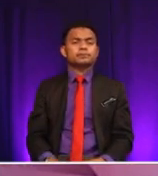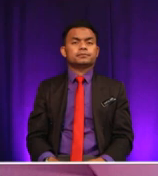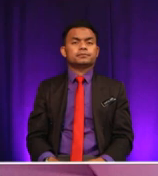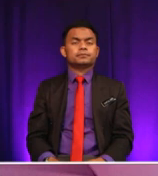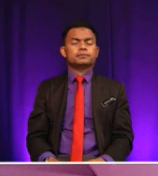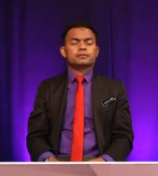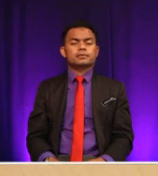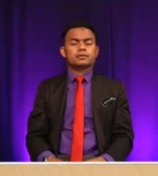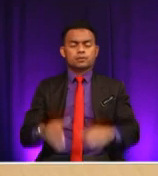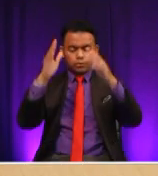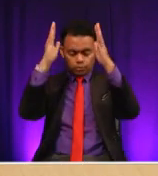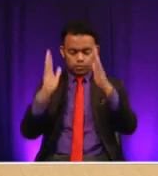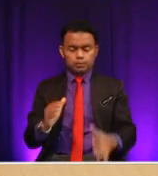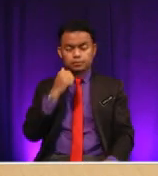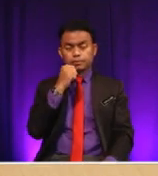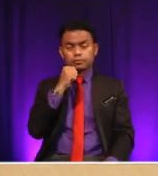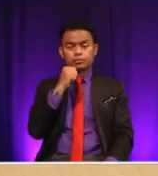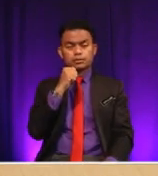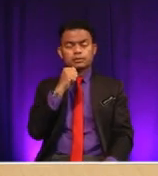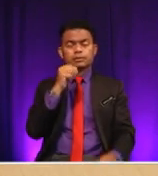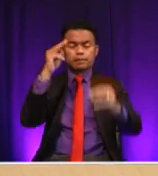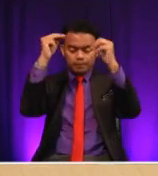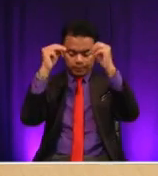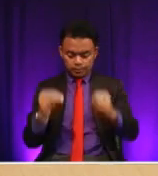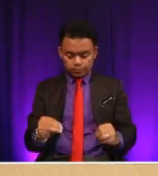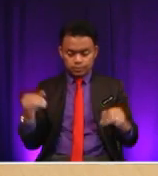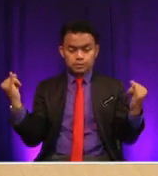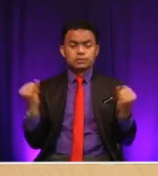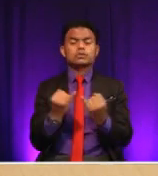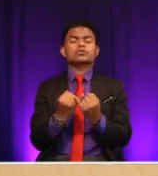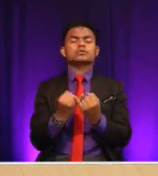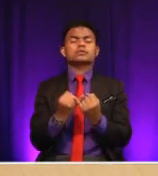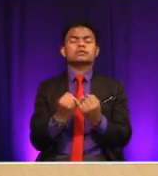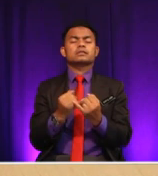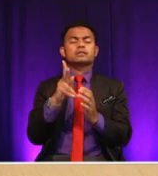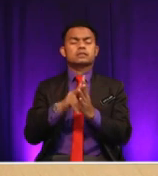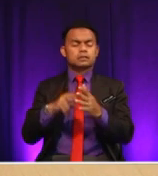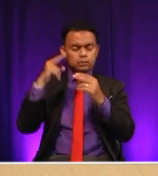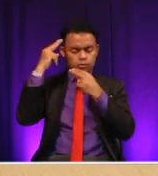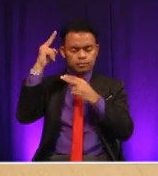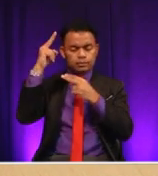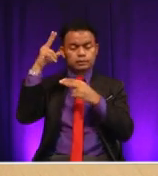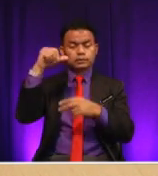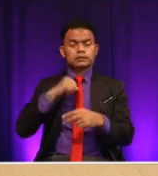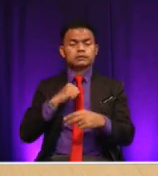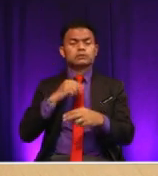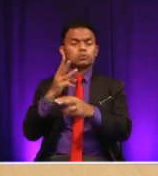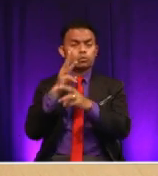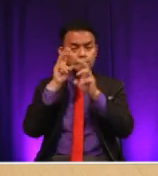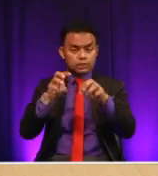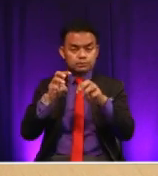Oke orang perempuan manusia juga kehormatan dirinya wajib dijaga Oke